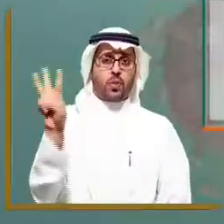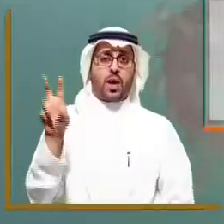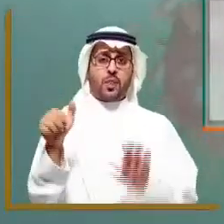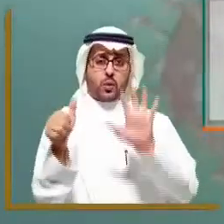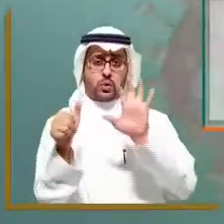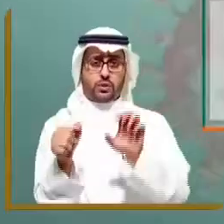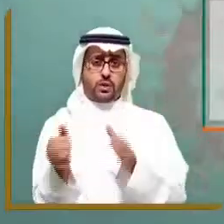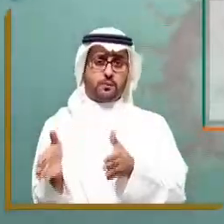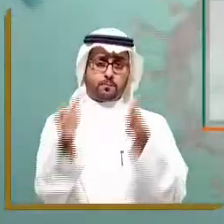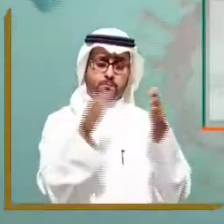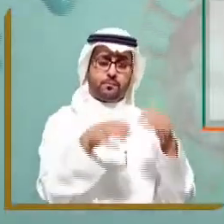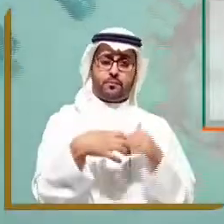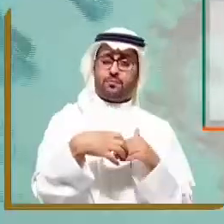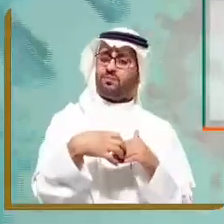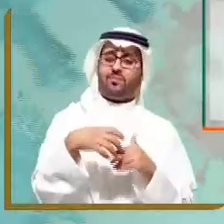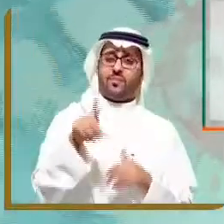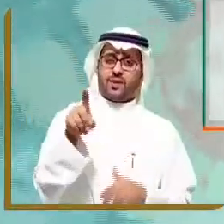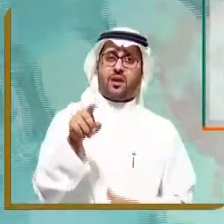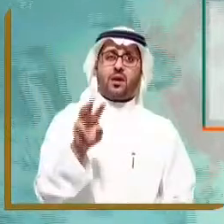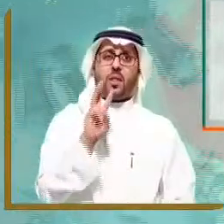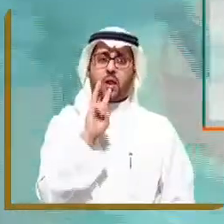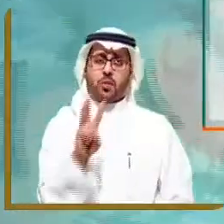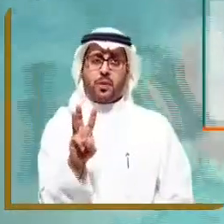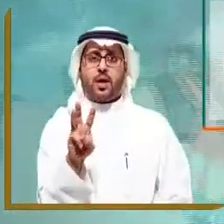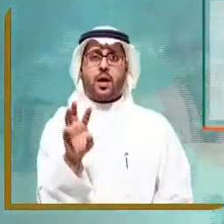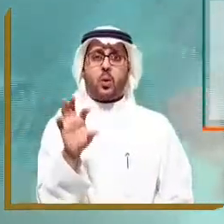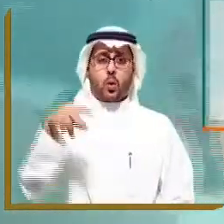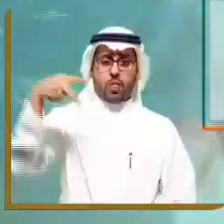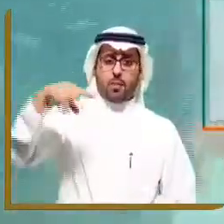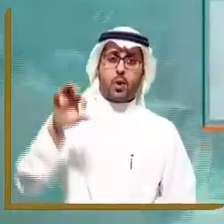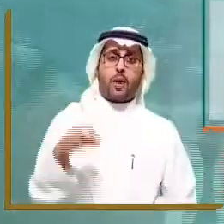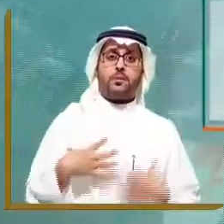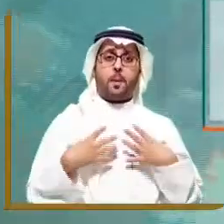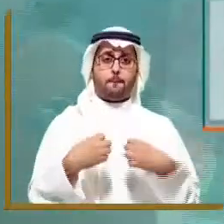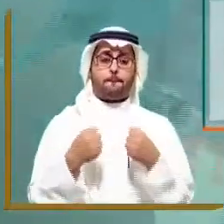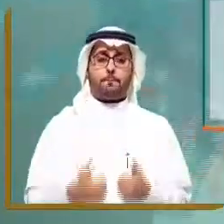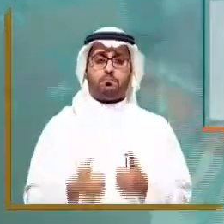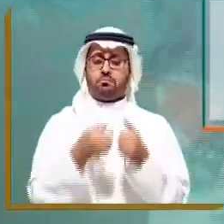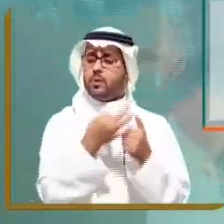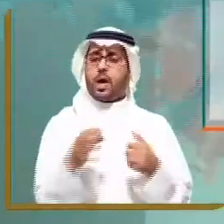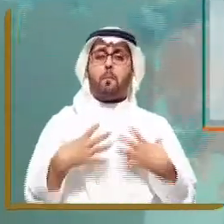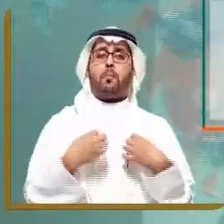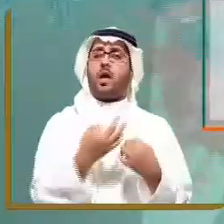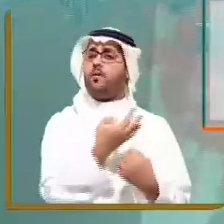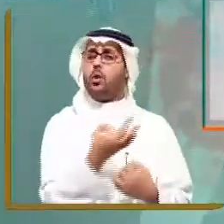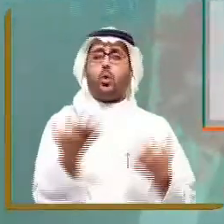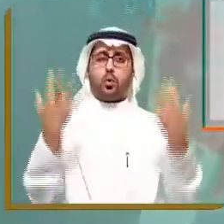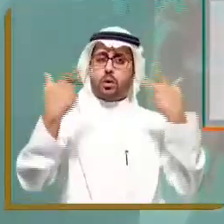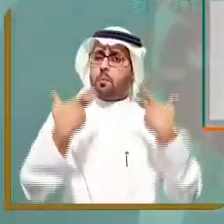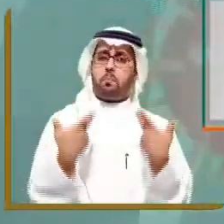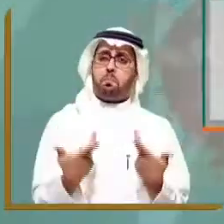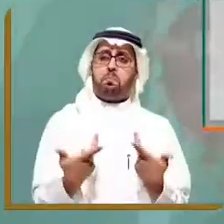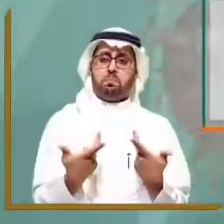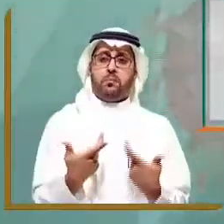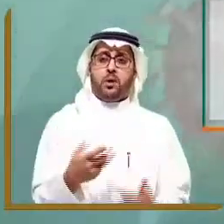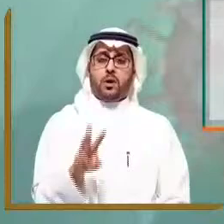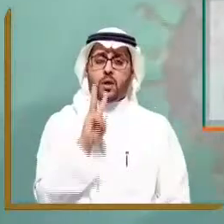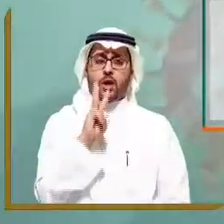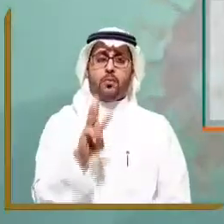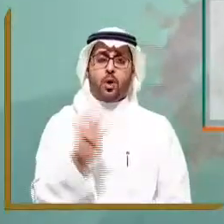411263 إصابة، كما تم تسجيل 858 حالة تعافي جديدة، ليصل عدد المتعافين ولله الحمد